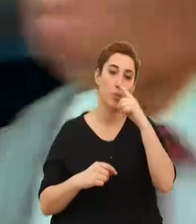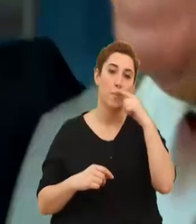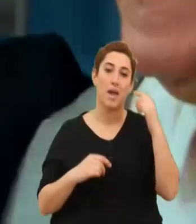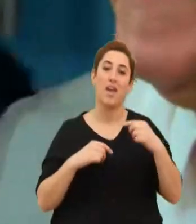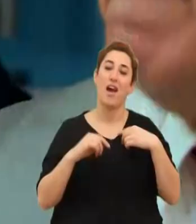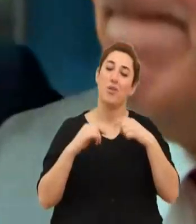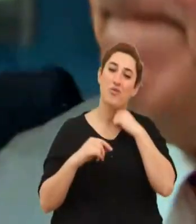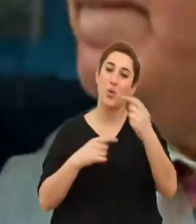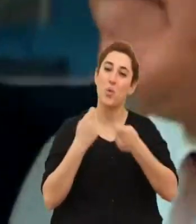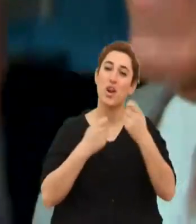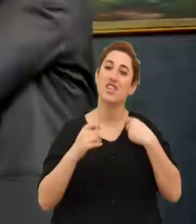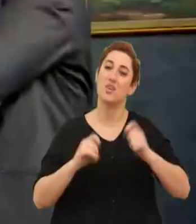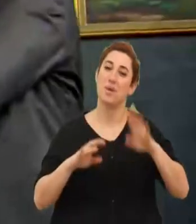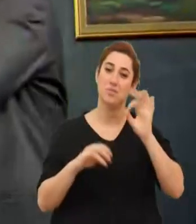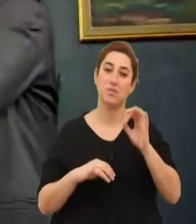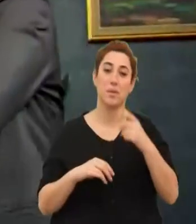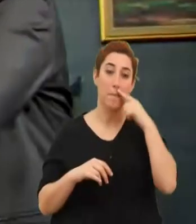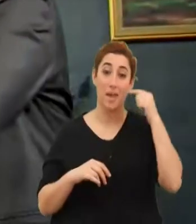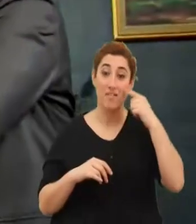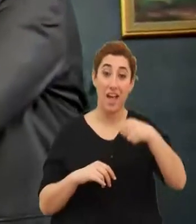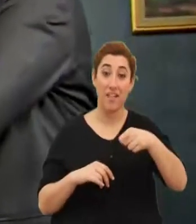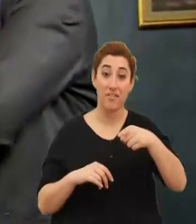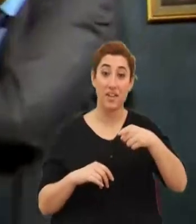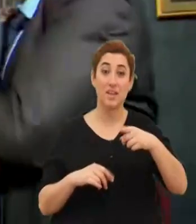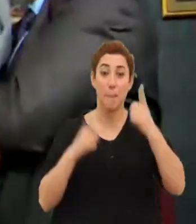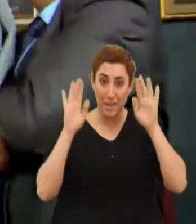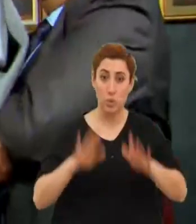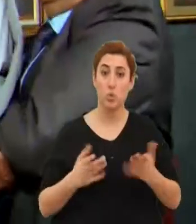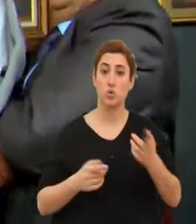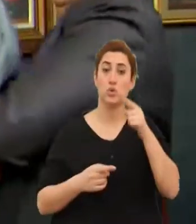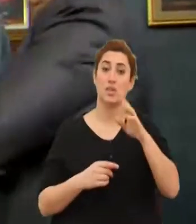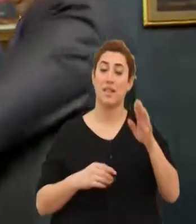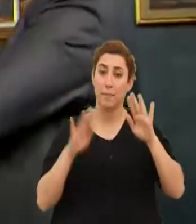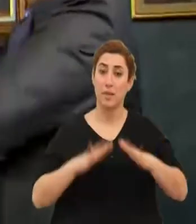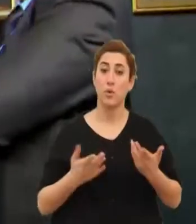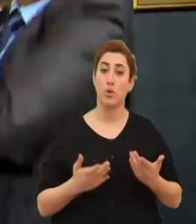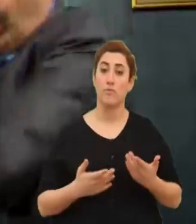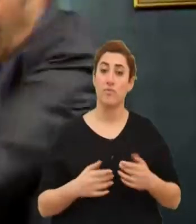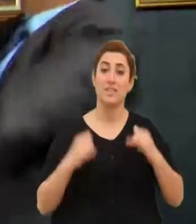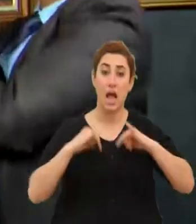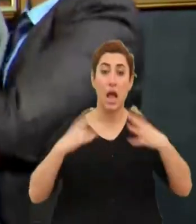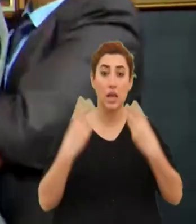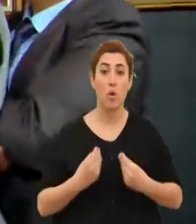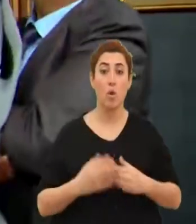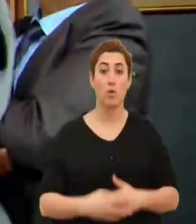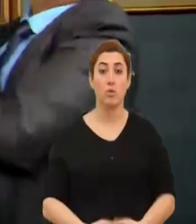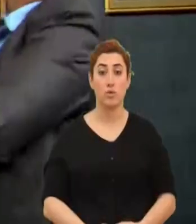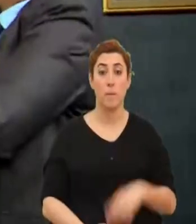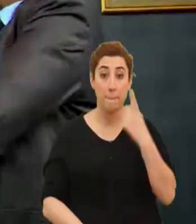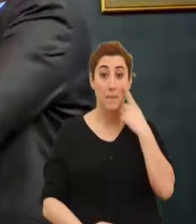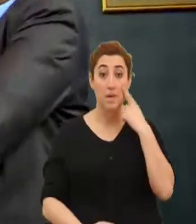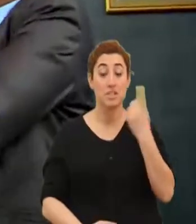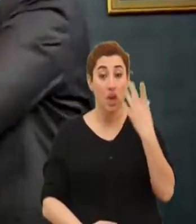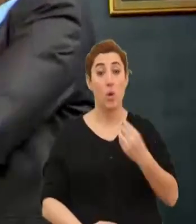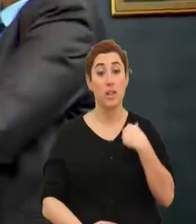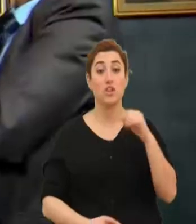Allah aşkına bir de sizinle uğraşmayalım şimdi ya. Ya beyefendi bir durun da siz de yerinizde ya. Sakin olun. Allah Allah bakın bir